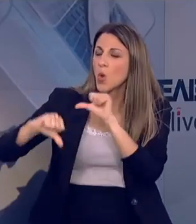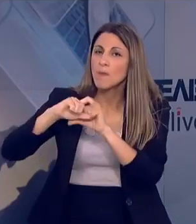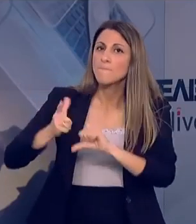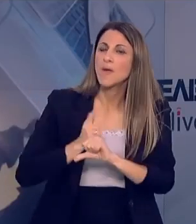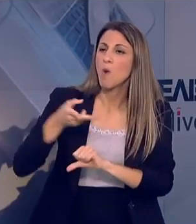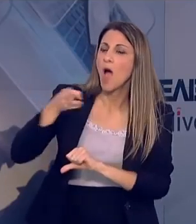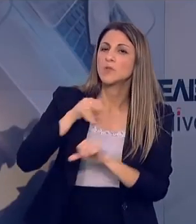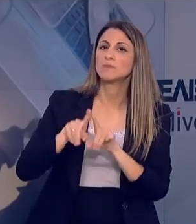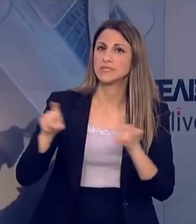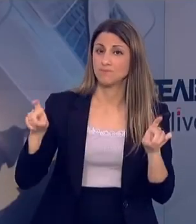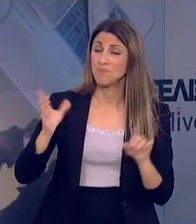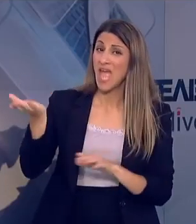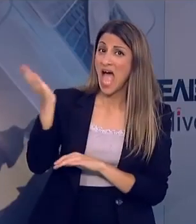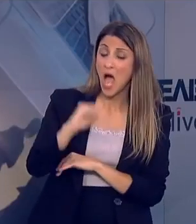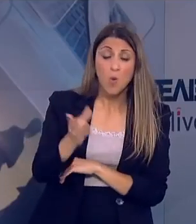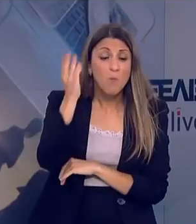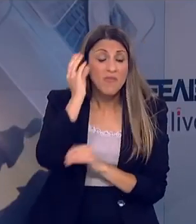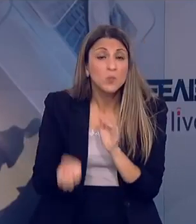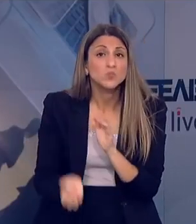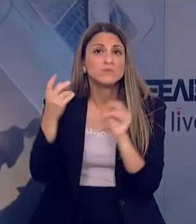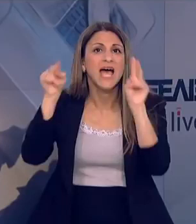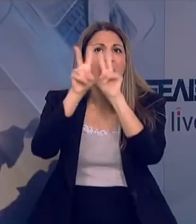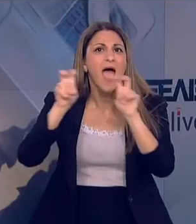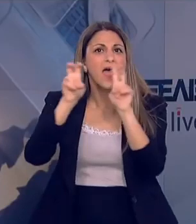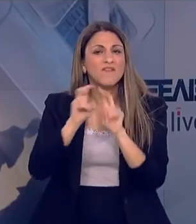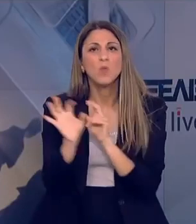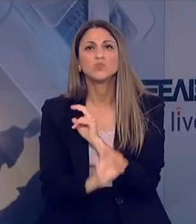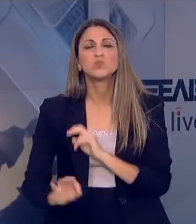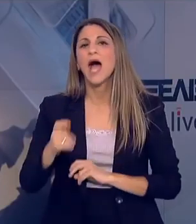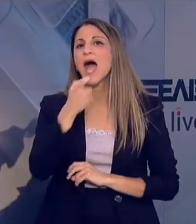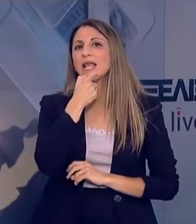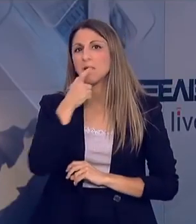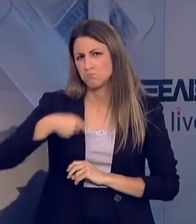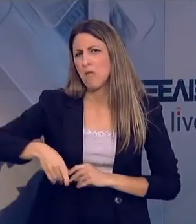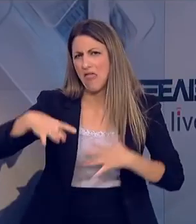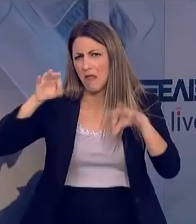Ήδη πληροφορηθήκαμε για μια μεγάλη μελέτη που θα αρχίσει τις επόμενες μέρες στο Ηνωμένο Βασίλειο.